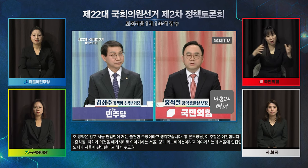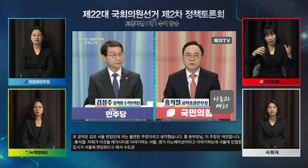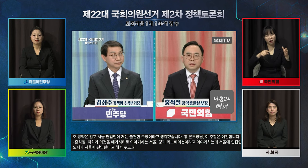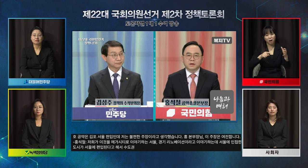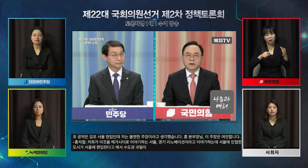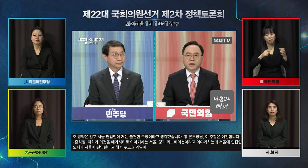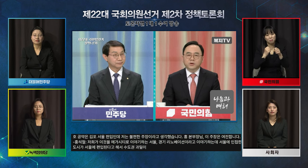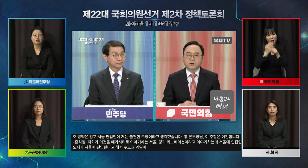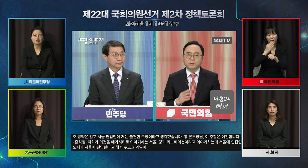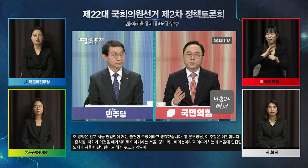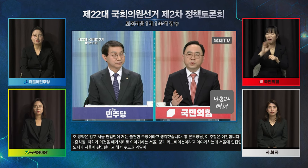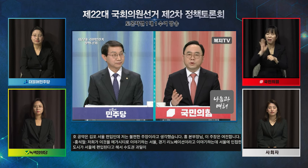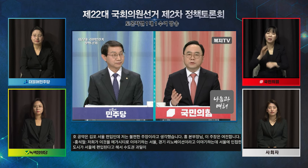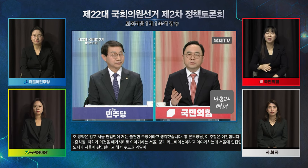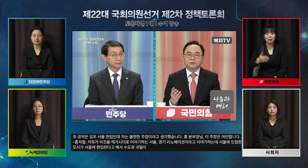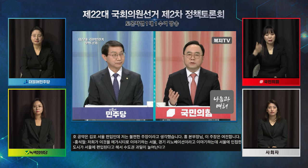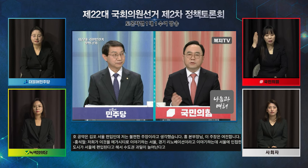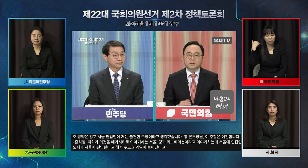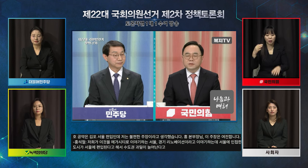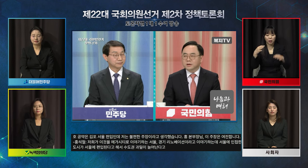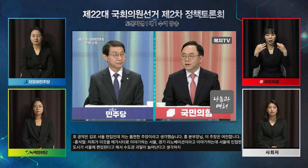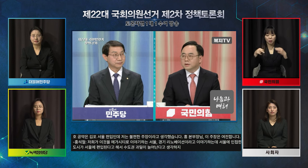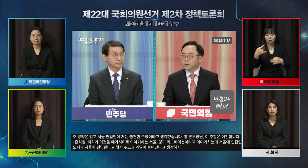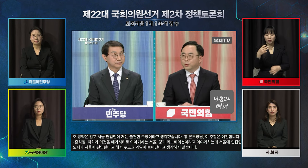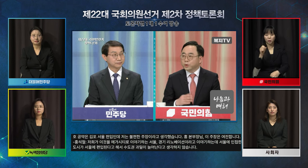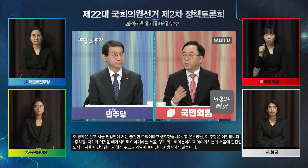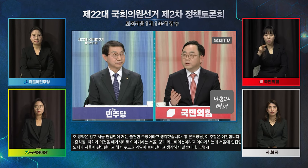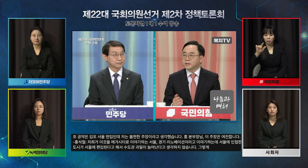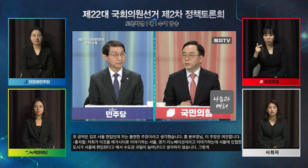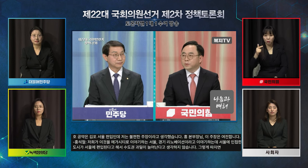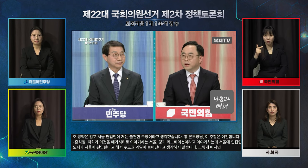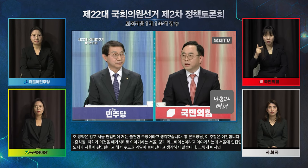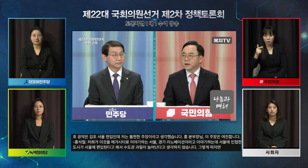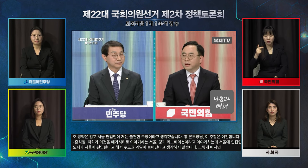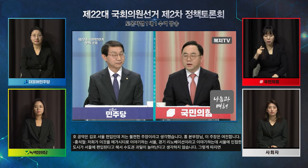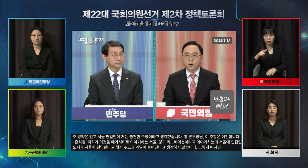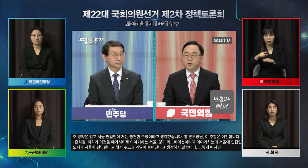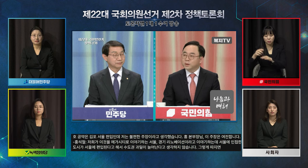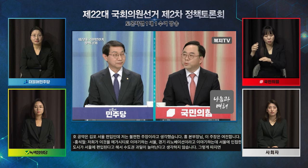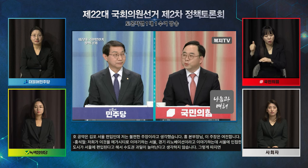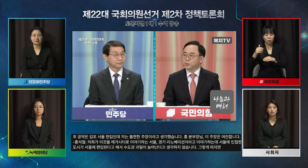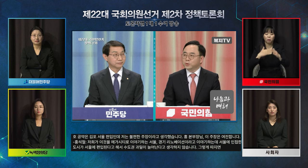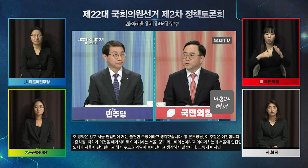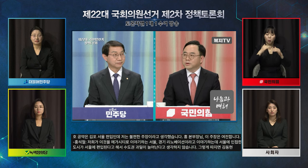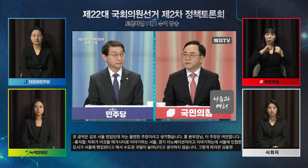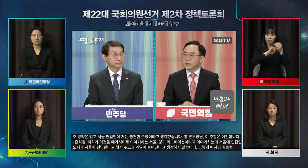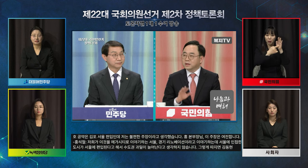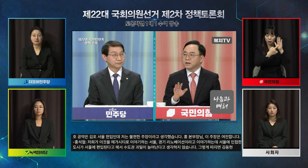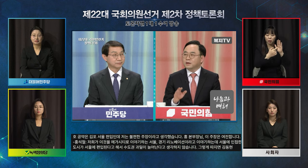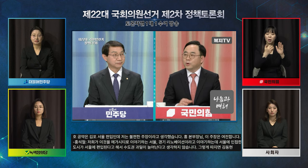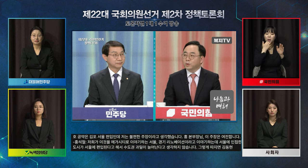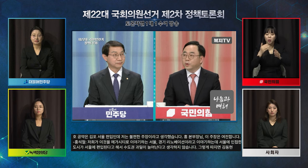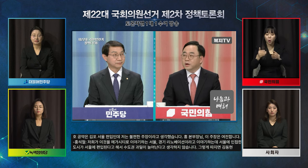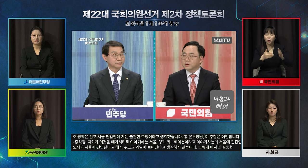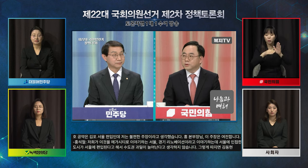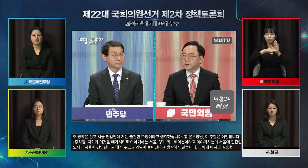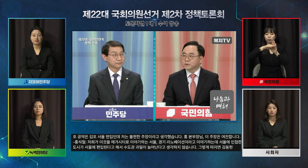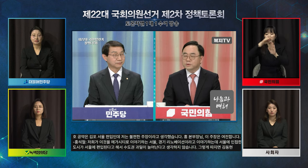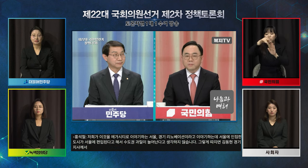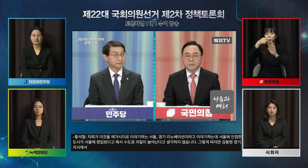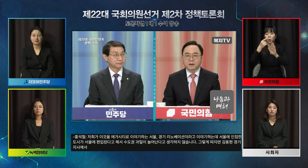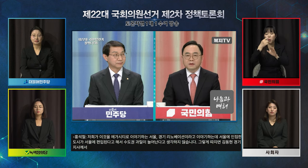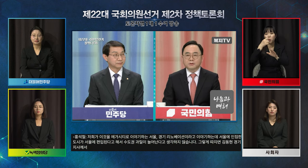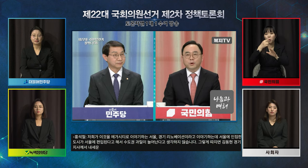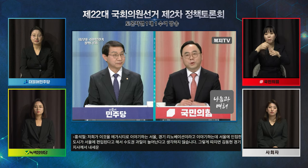따지면 예전에 김동현 경기지사께서 공약으로 내세운 게 경기 북도를 만들겠다고 하는 공약이